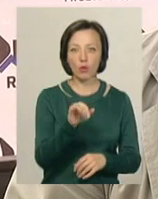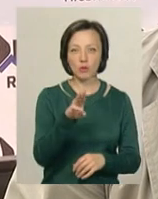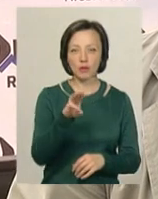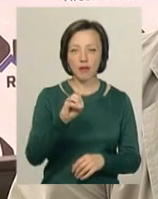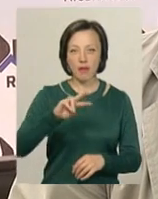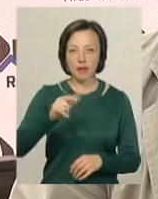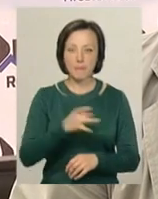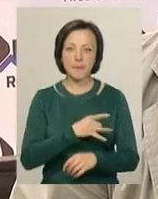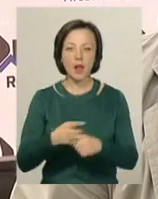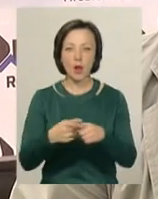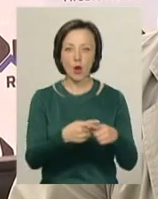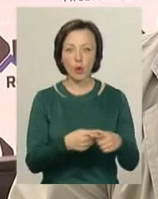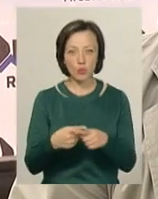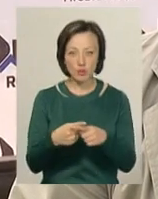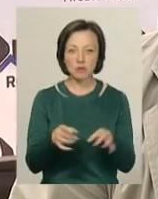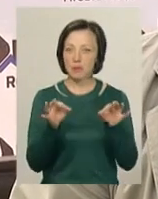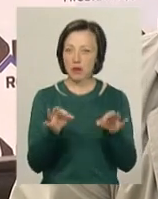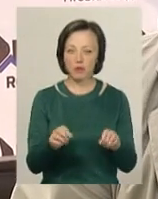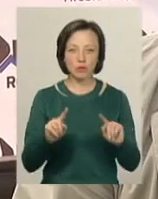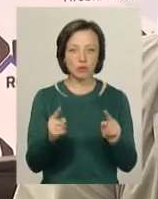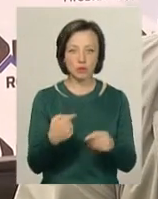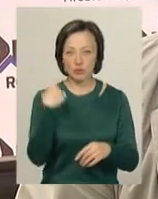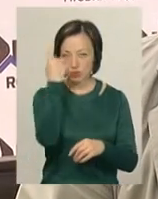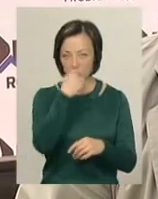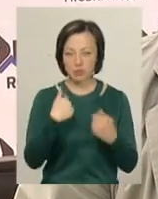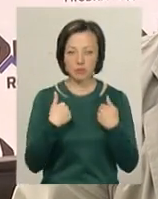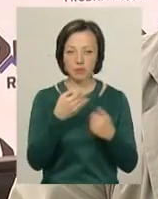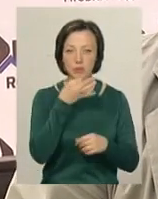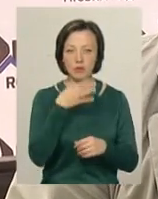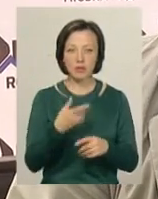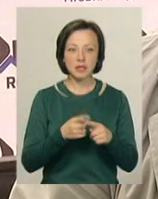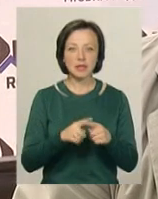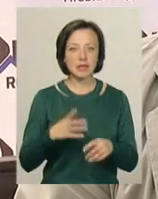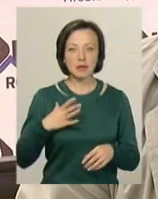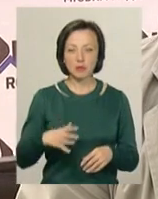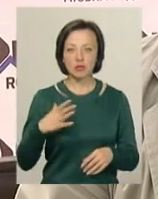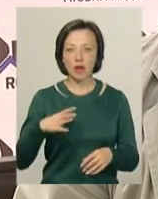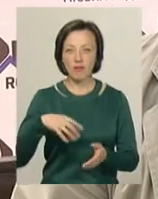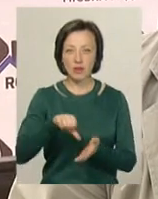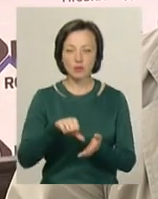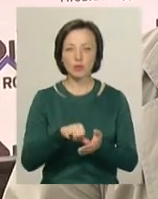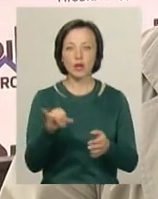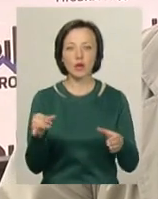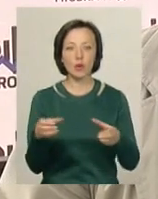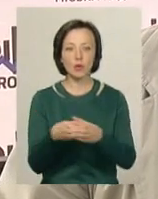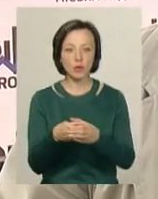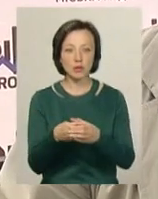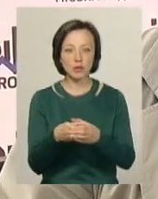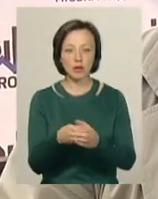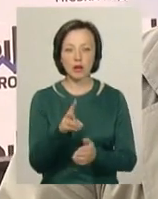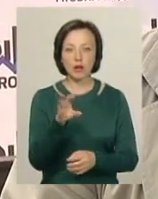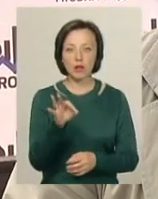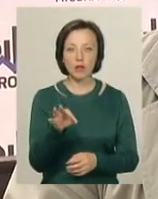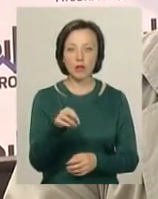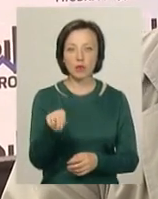Білорусі, який, направду, мені надзвичайно особисто подобається. От з нетерпінням чекаю їхнього виступу. І гурт «Lost